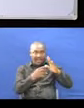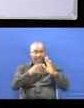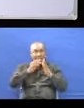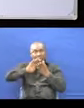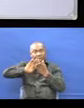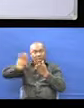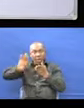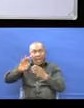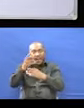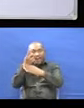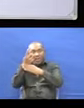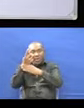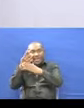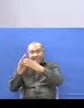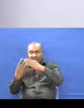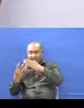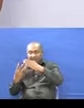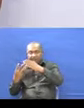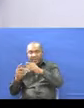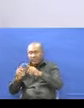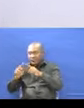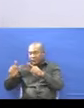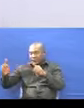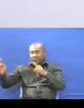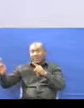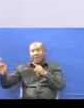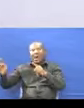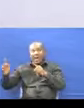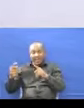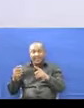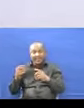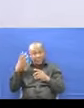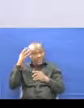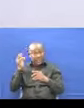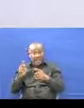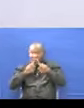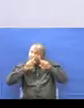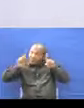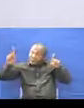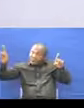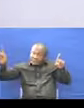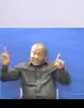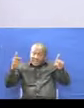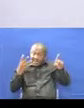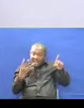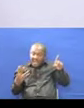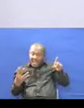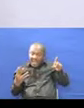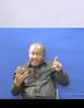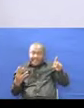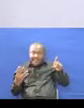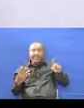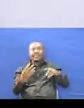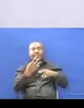ya 4 ni sawa sawa. Weka mstari wako mrefu kidogo, asili usisahau. Asili yetu nini? Ni 4,